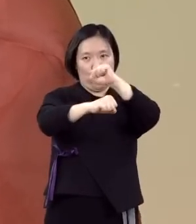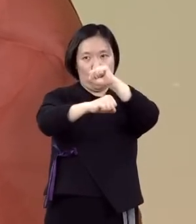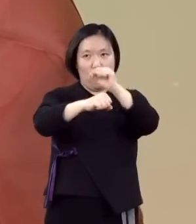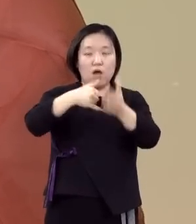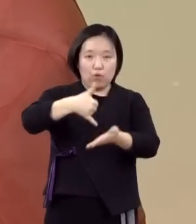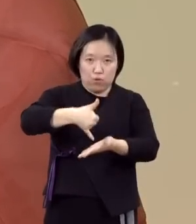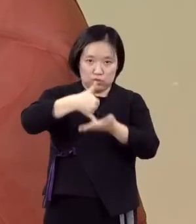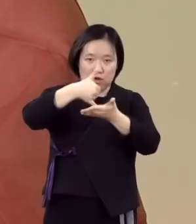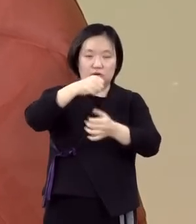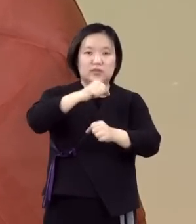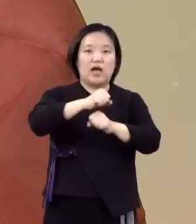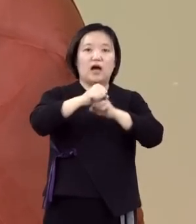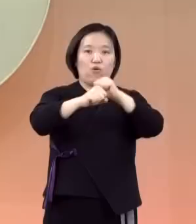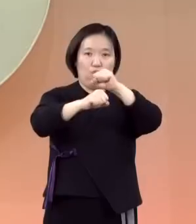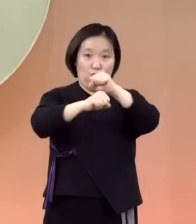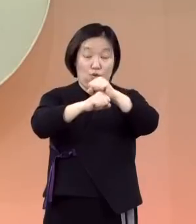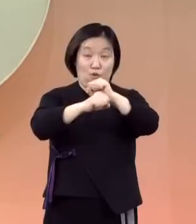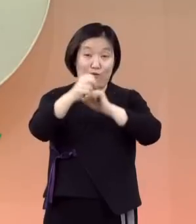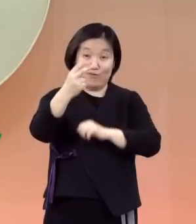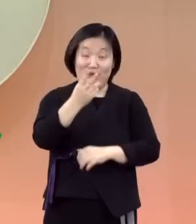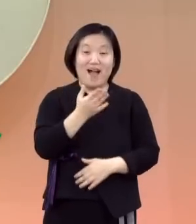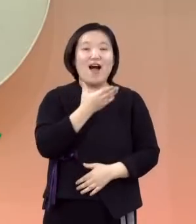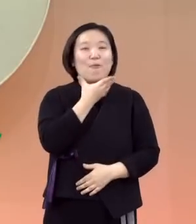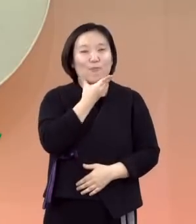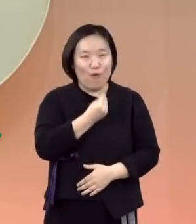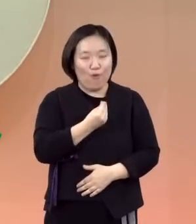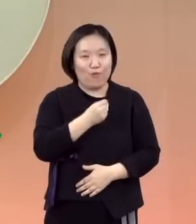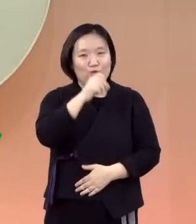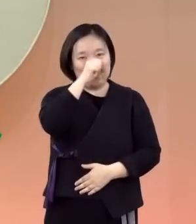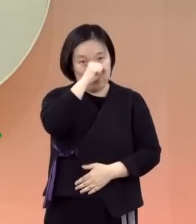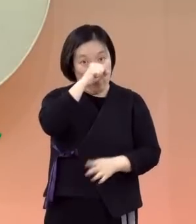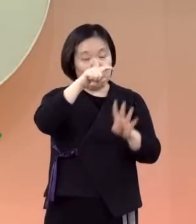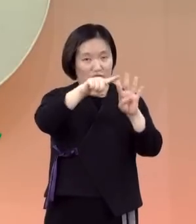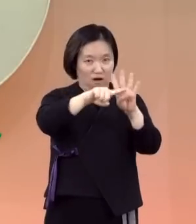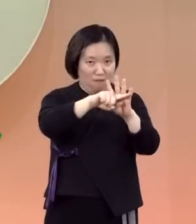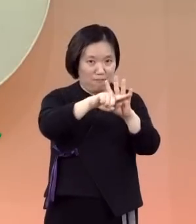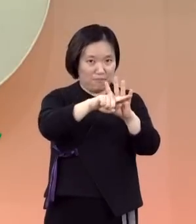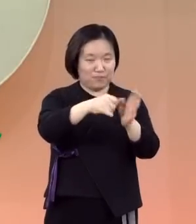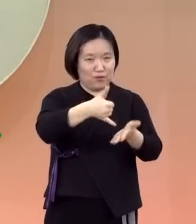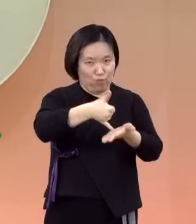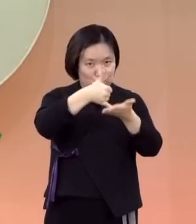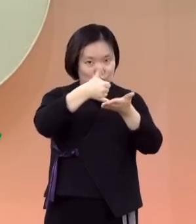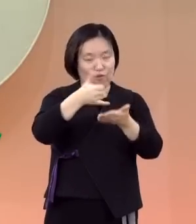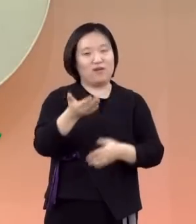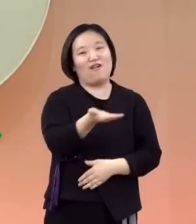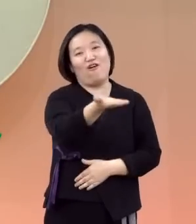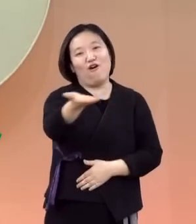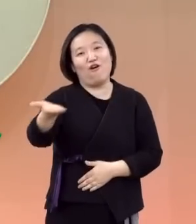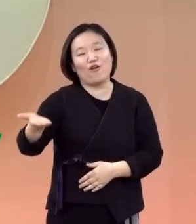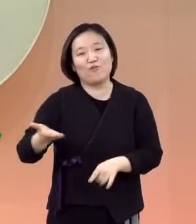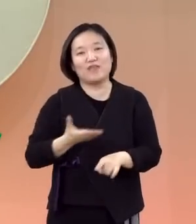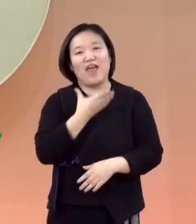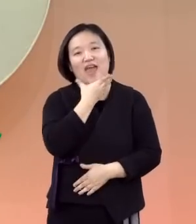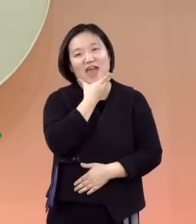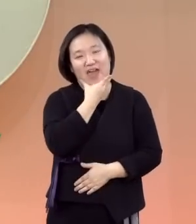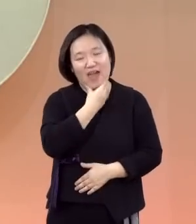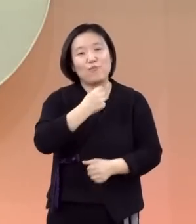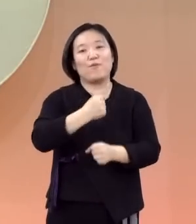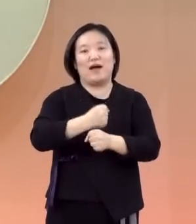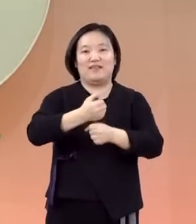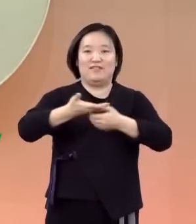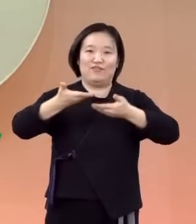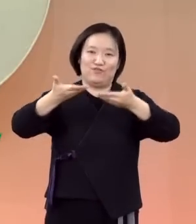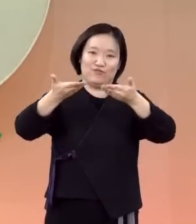덕을쌓으십시오.공덕과 선행,그리고덕행의힘은당신을